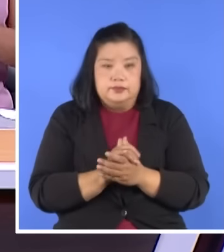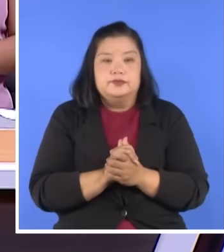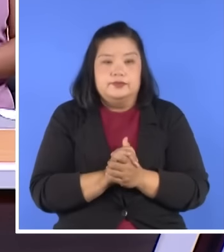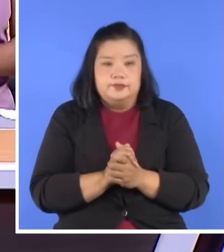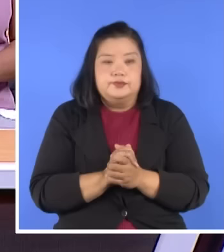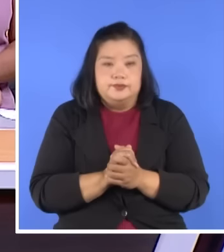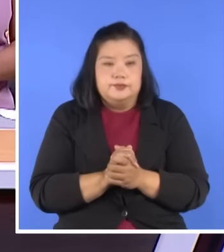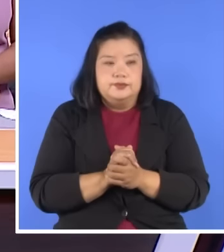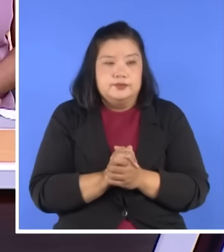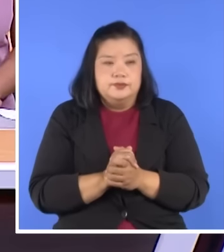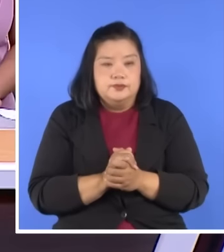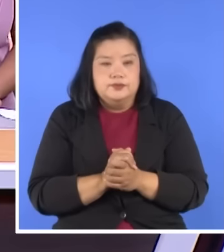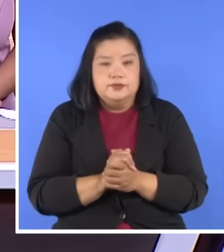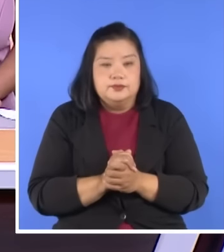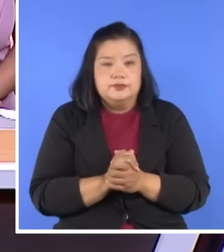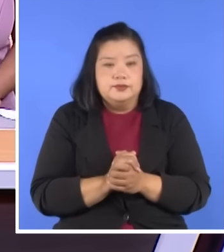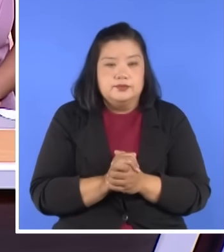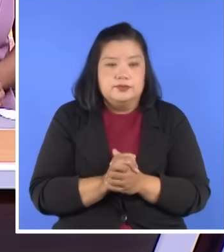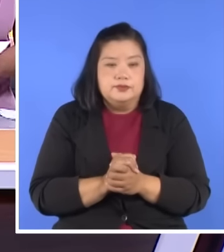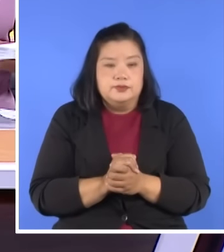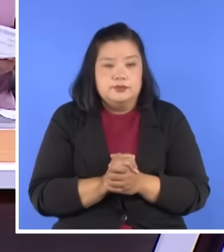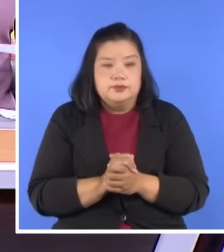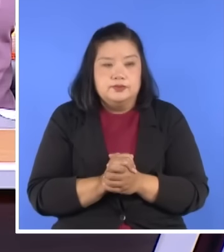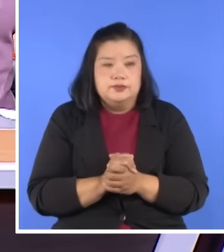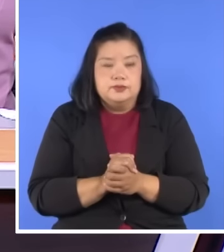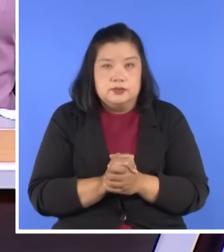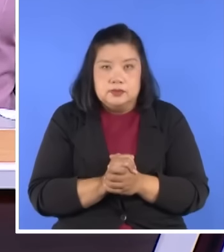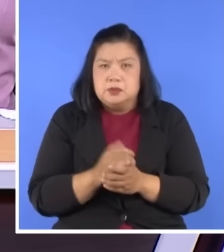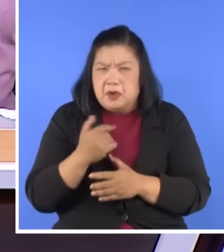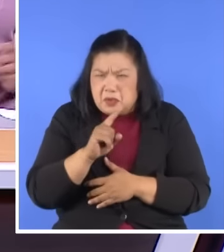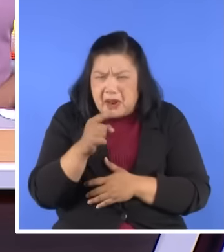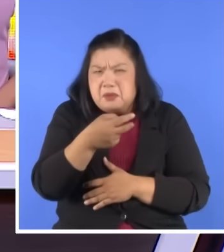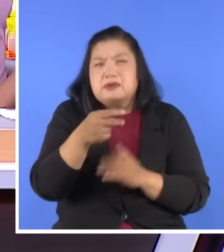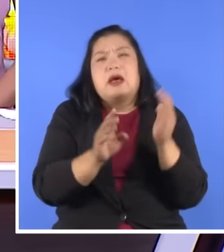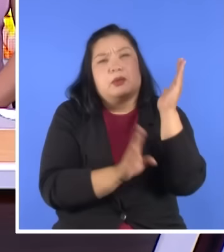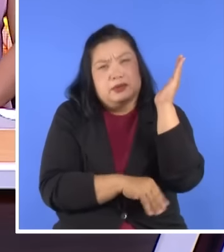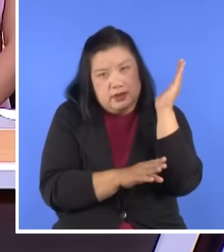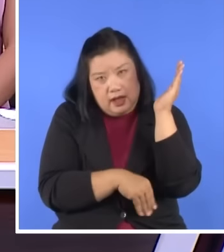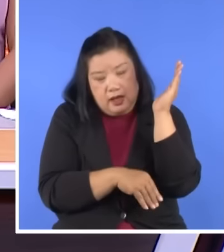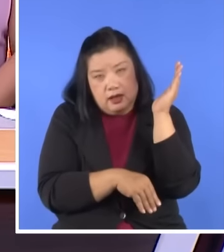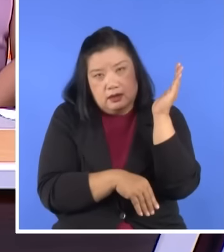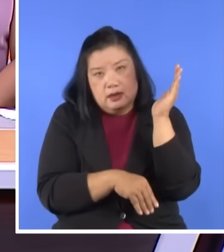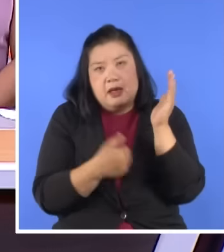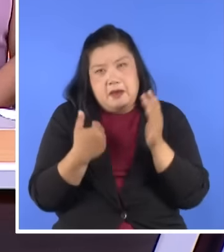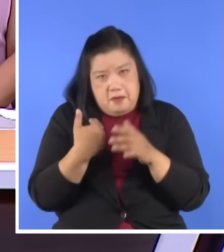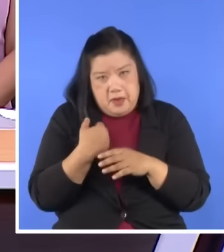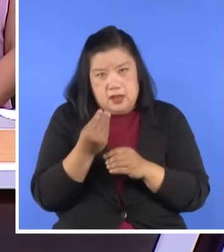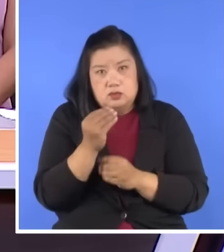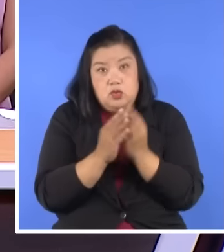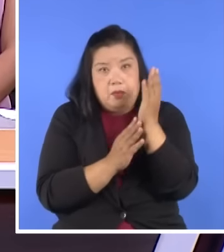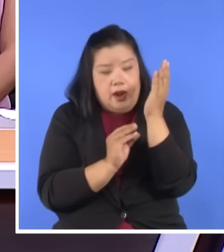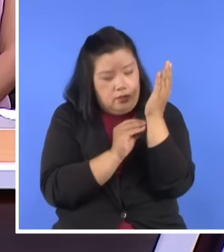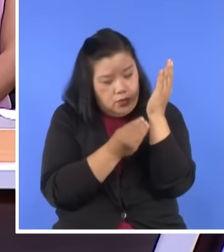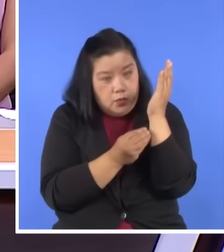นะจยังไงภาษาใต้มาอีกะค่ะนะครับเขาบอกว่าไอ้ลูกกอที่ว่าเนี่ยก็คือลูกเก่ารัด